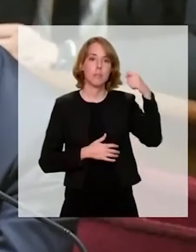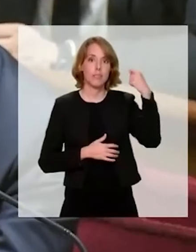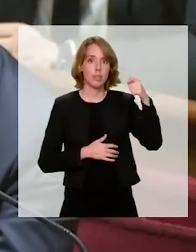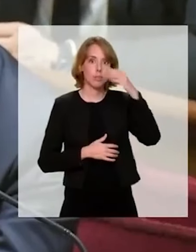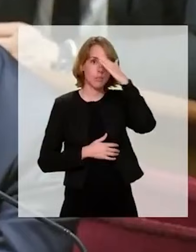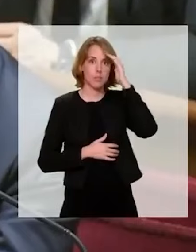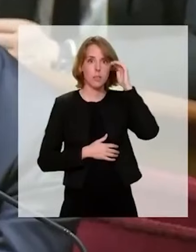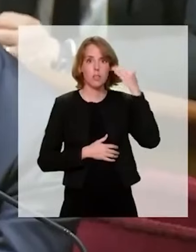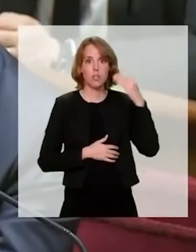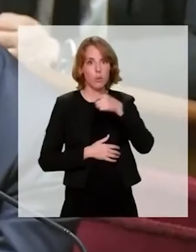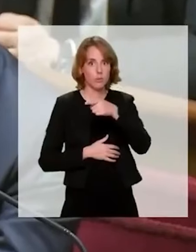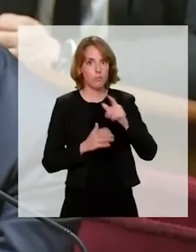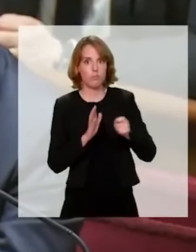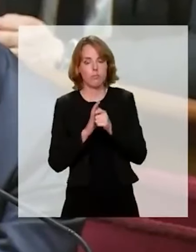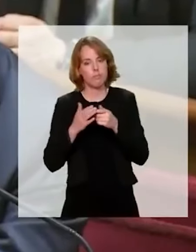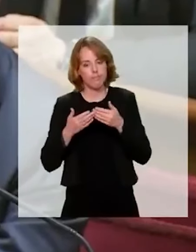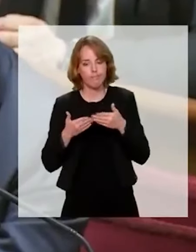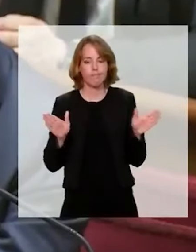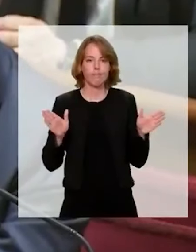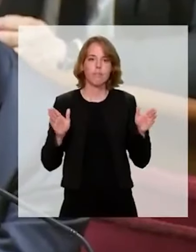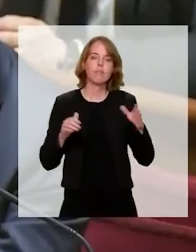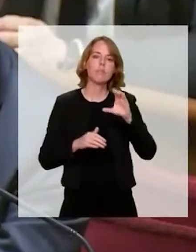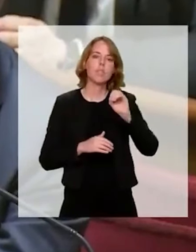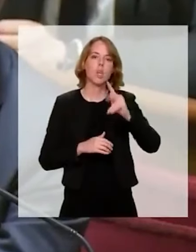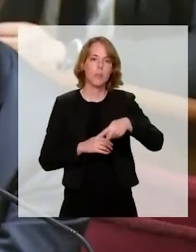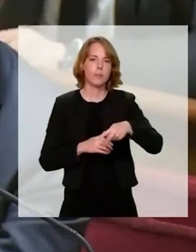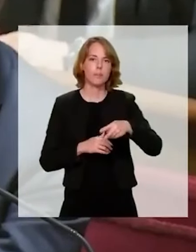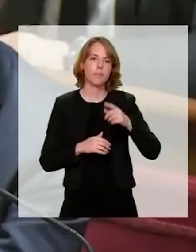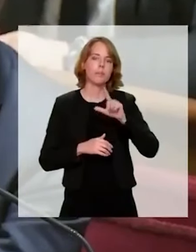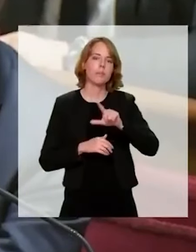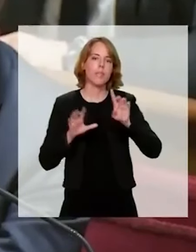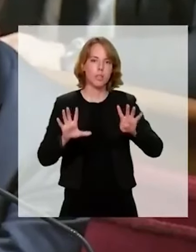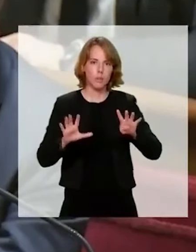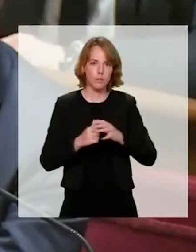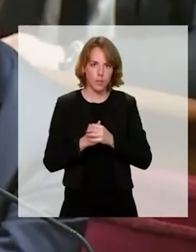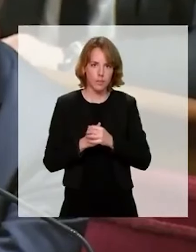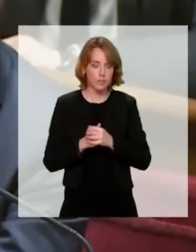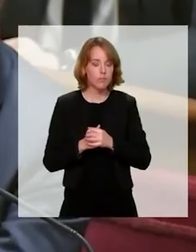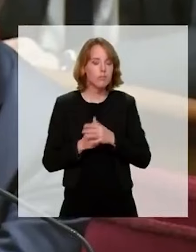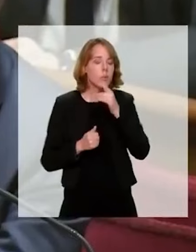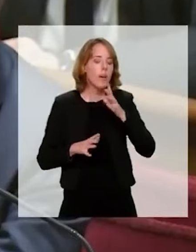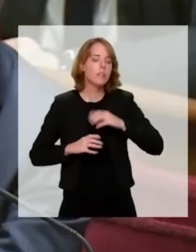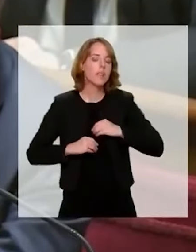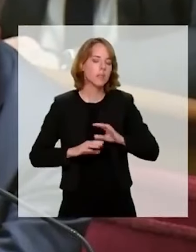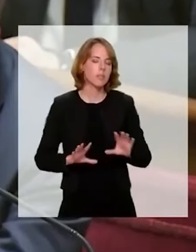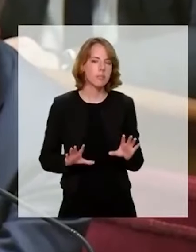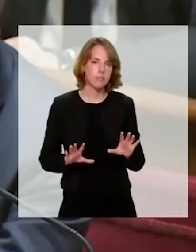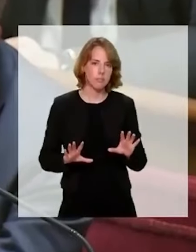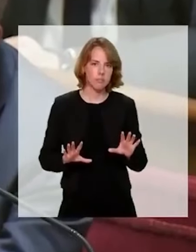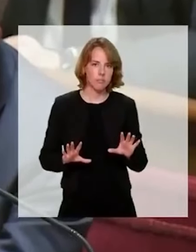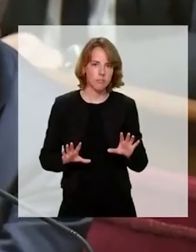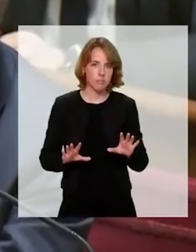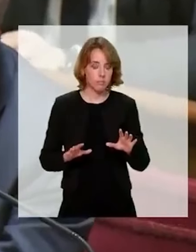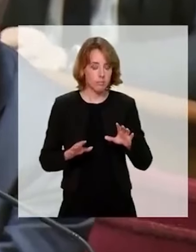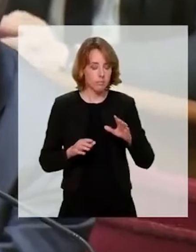à l'occasion de l'ouverture de la COP29 à Bakou contre la France. COP29-ի բացման ժամանակ նախագահ Ալիևի Ֆրանսիայի եւ